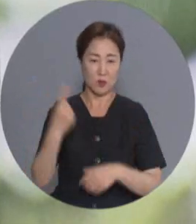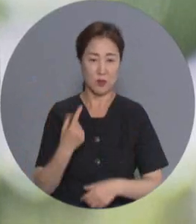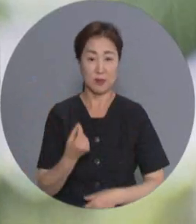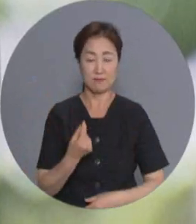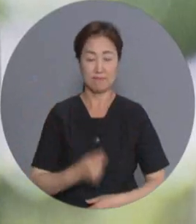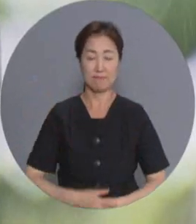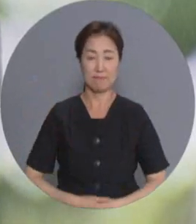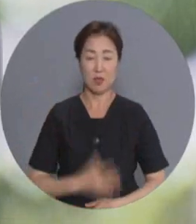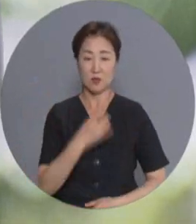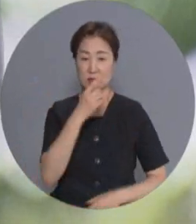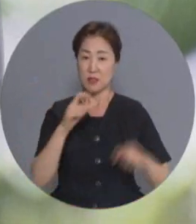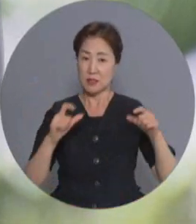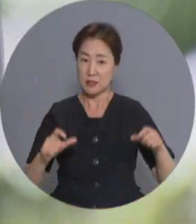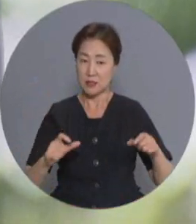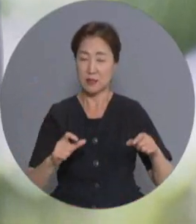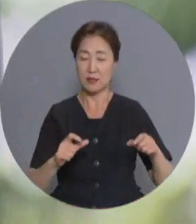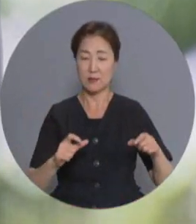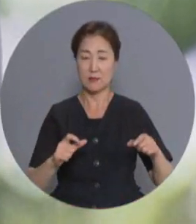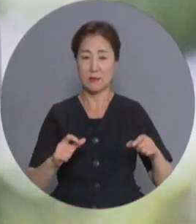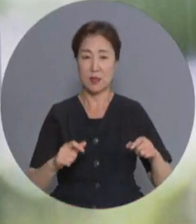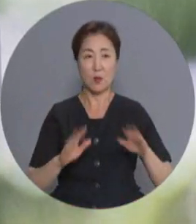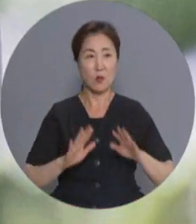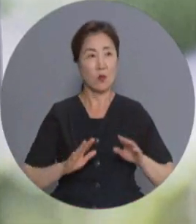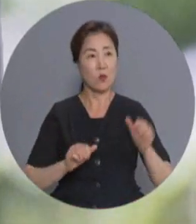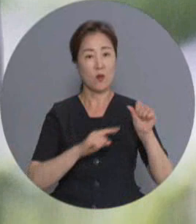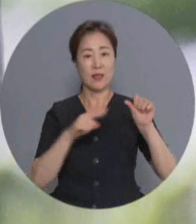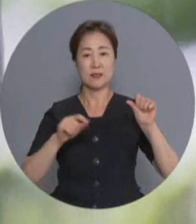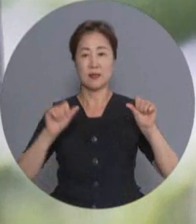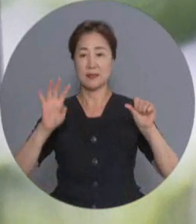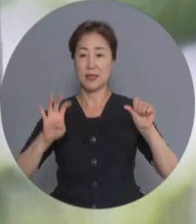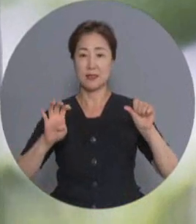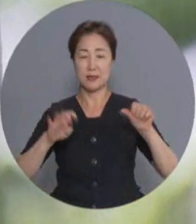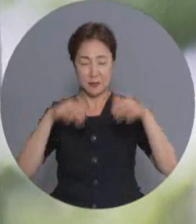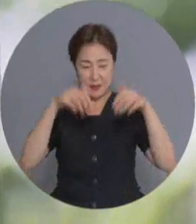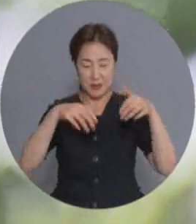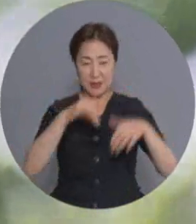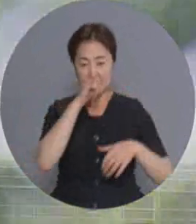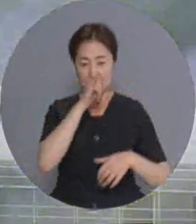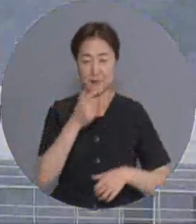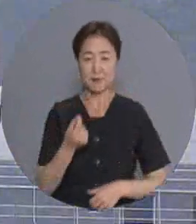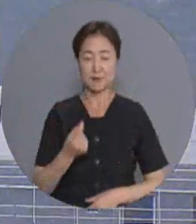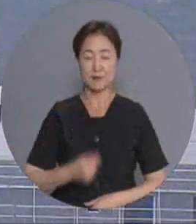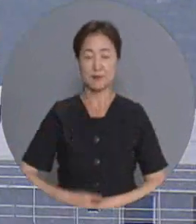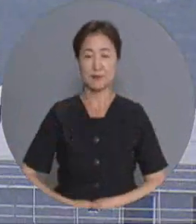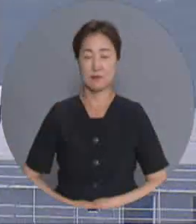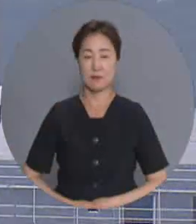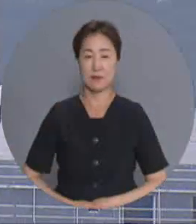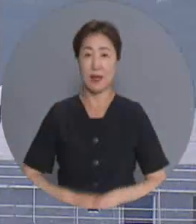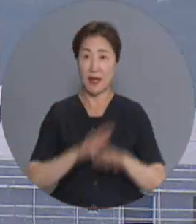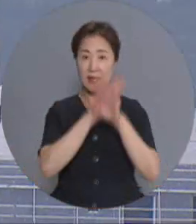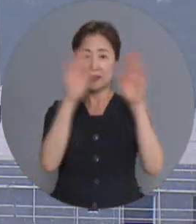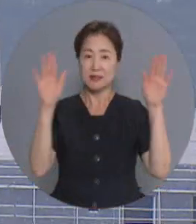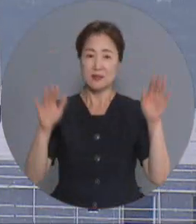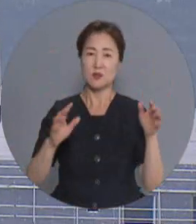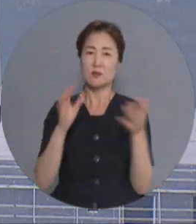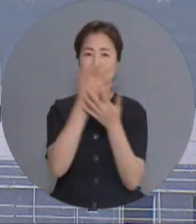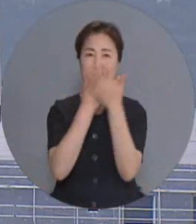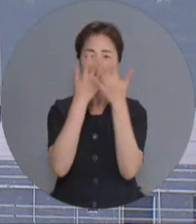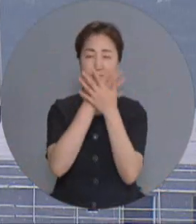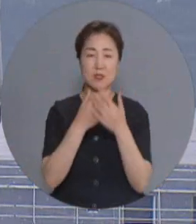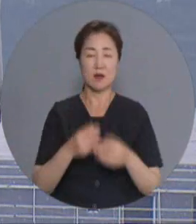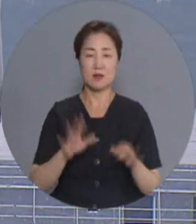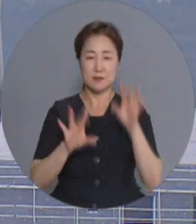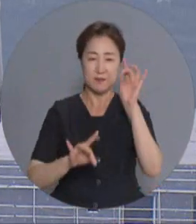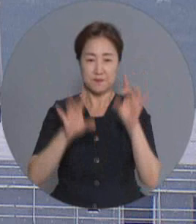순천 등 내륙 지역을 중심으로 5에서 40mm 비가 예상됩니다 하늘은 내내 흐린 가운데